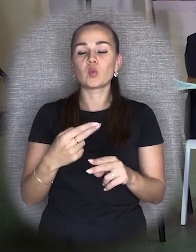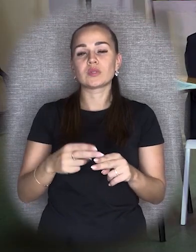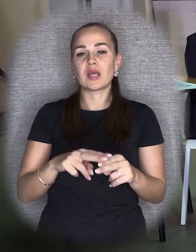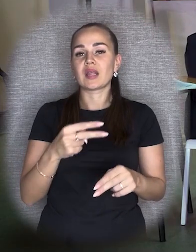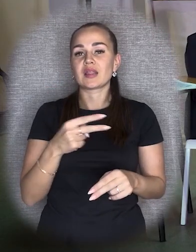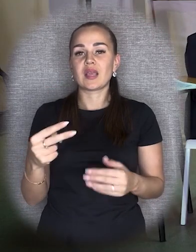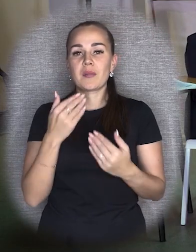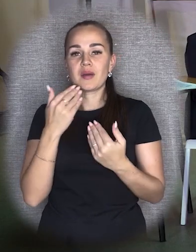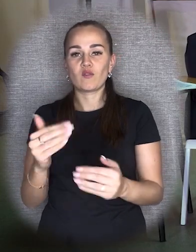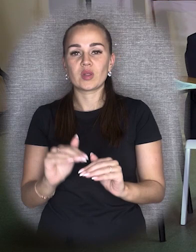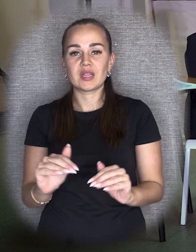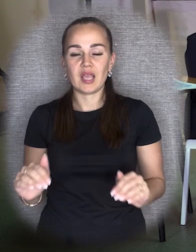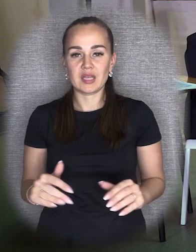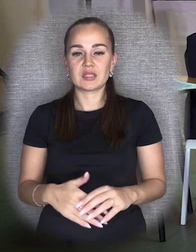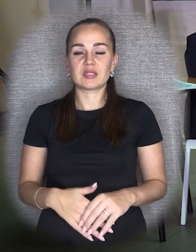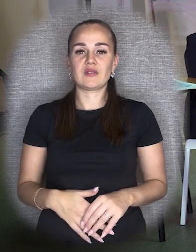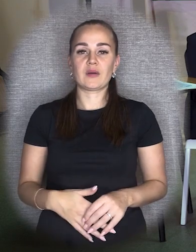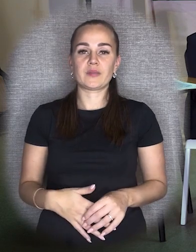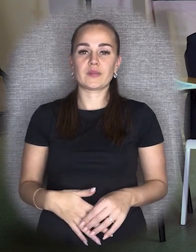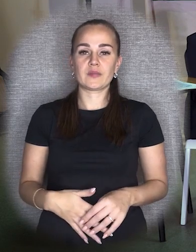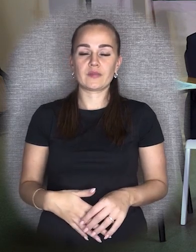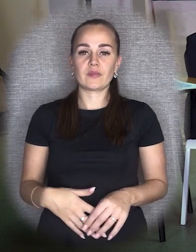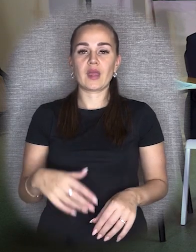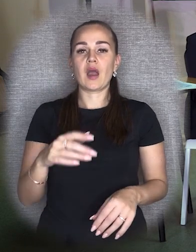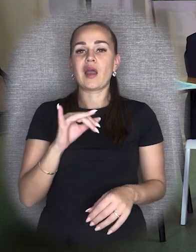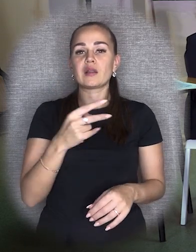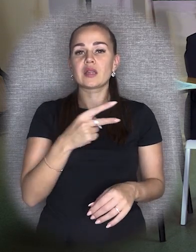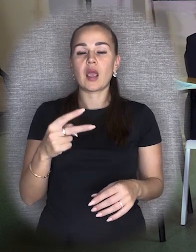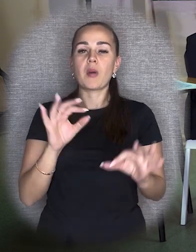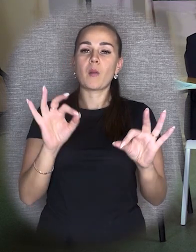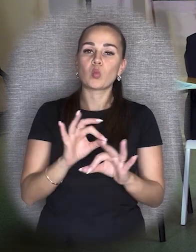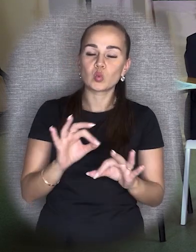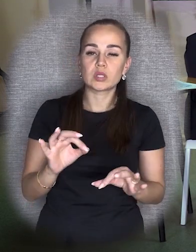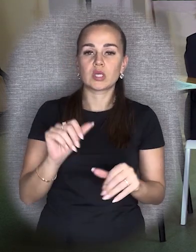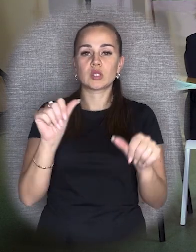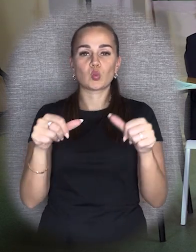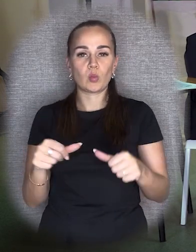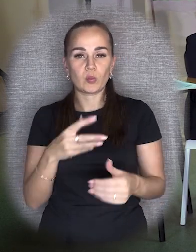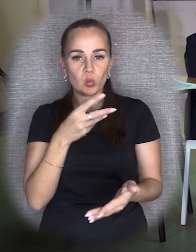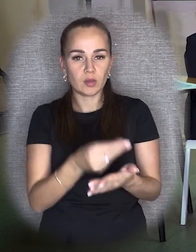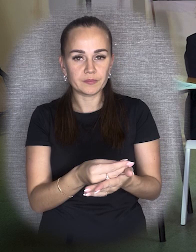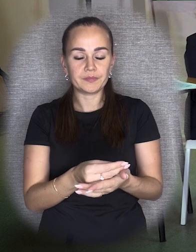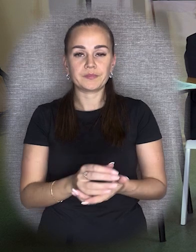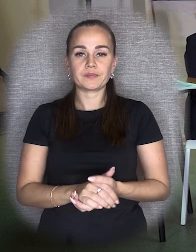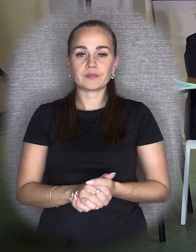детства, «Озвучание», где мы обращаемся к теме музыки в скульптуре,